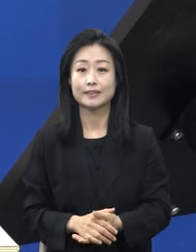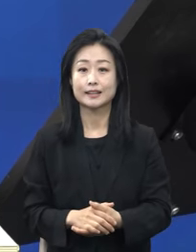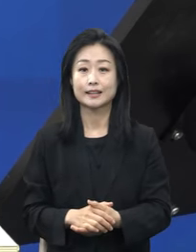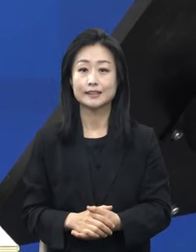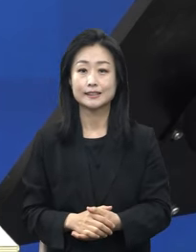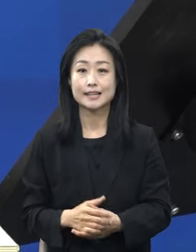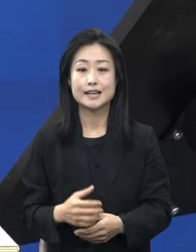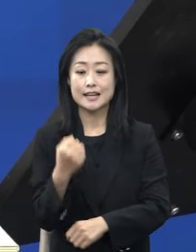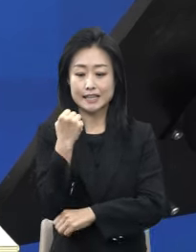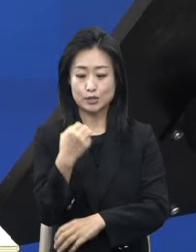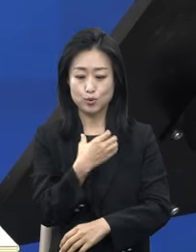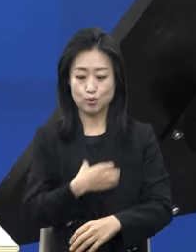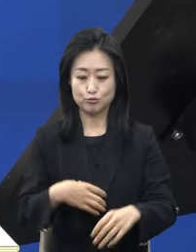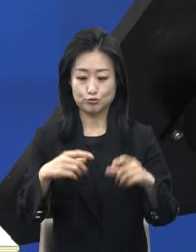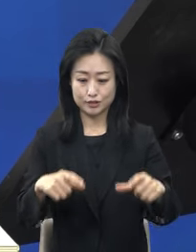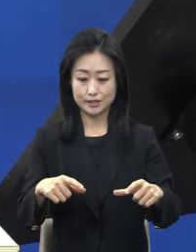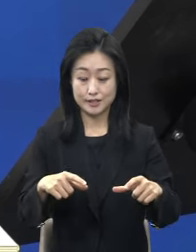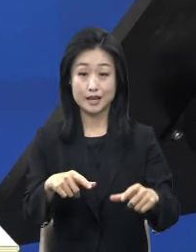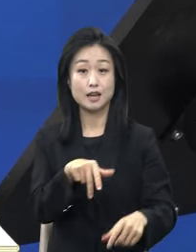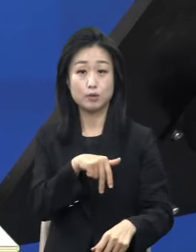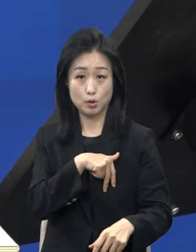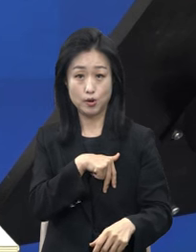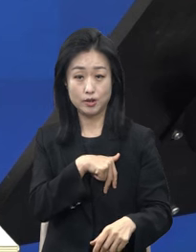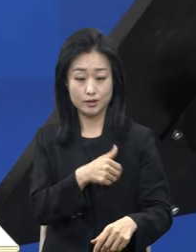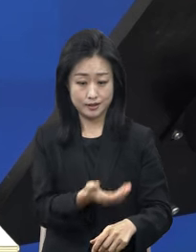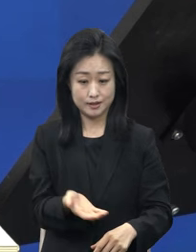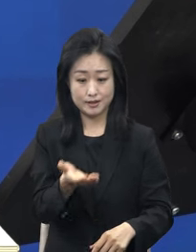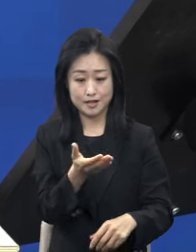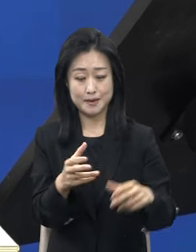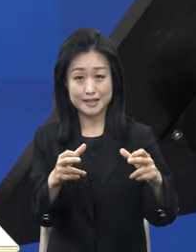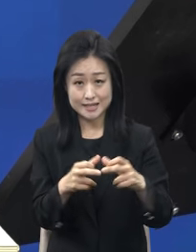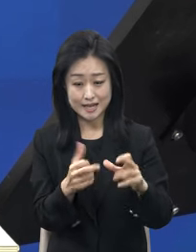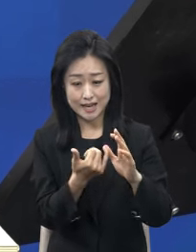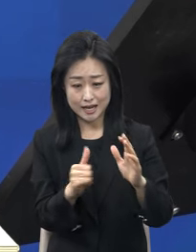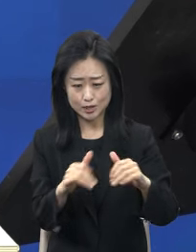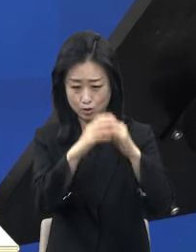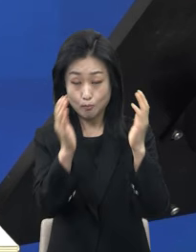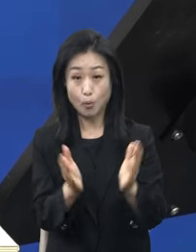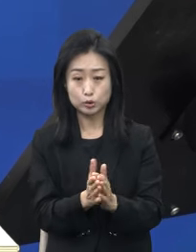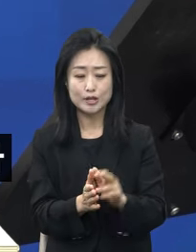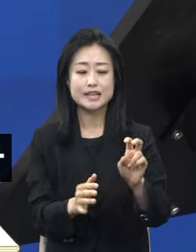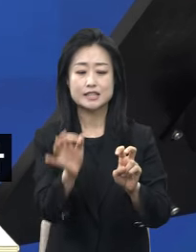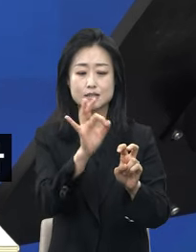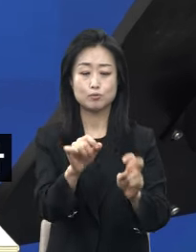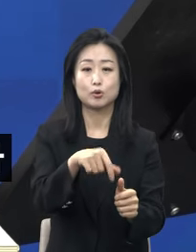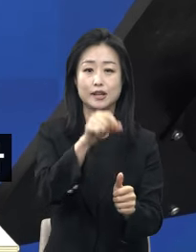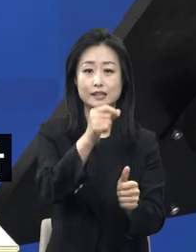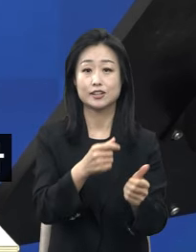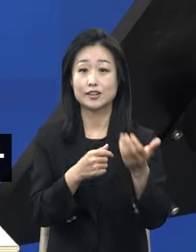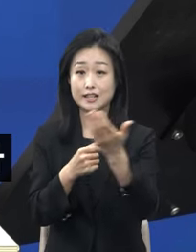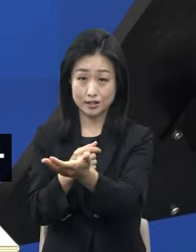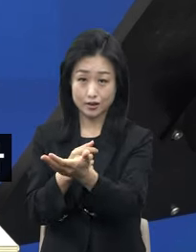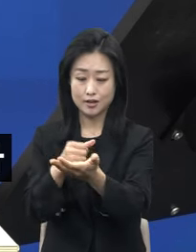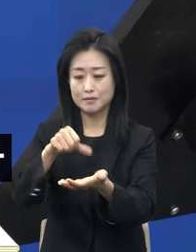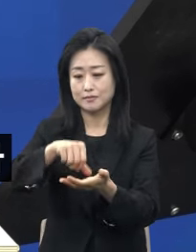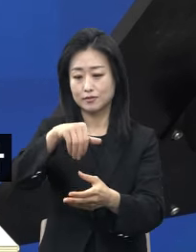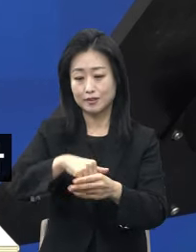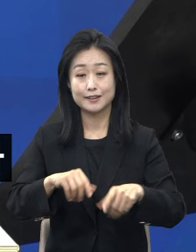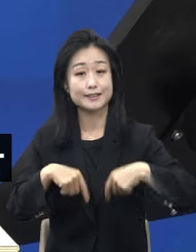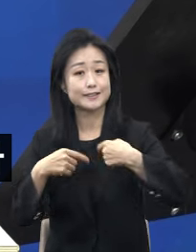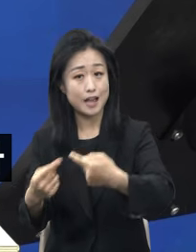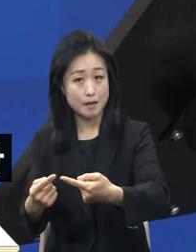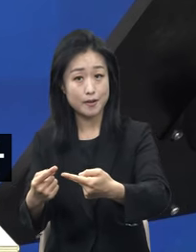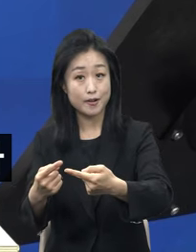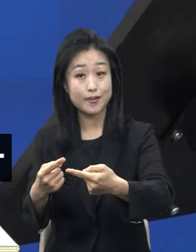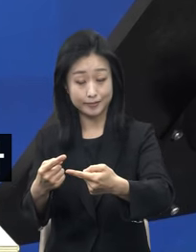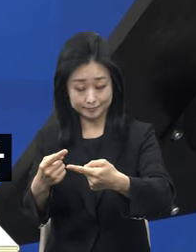기초의회부터 국회까지 장애인과 장애인 가족의 20% 이상이 당선되어 대의제의 기본 원칙인